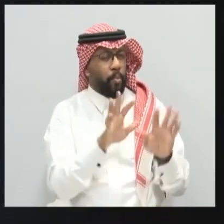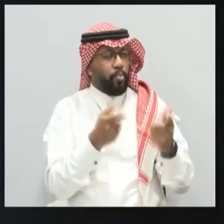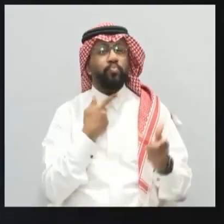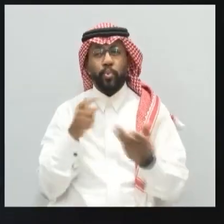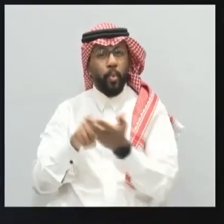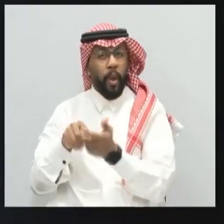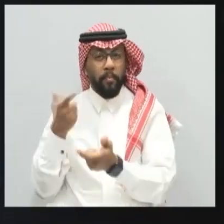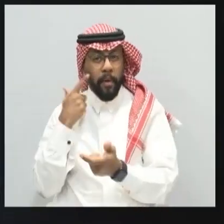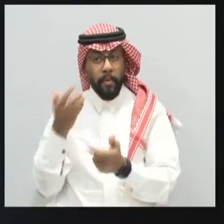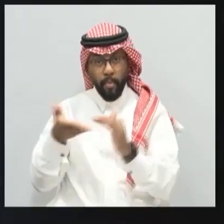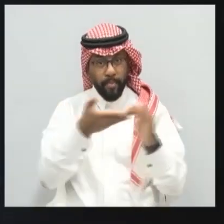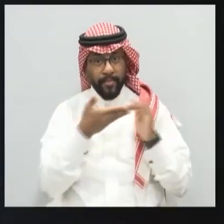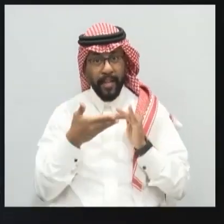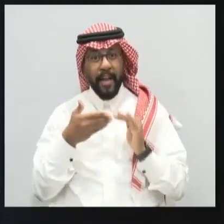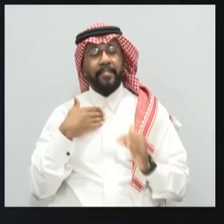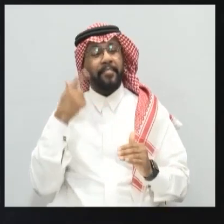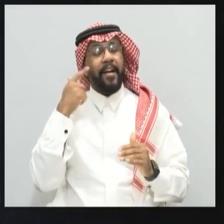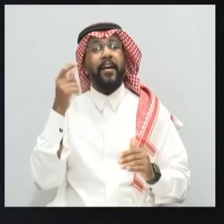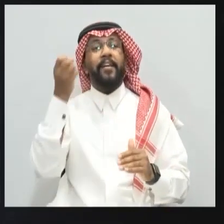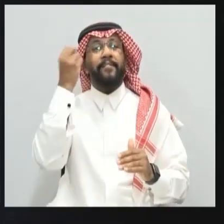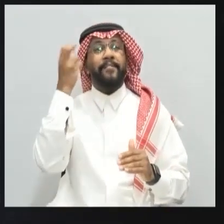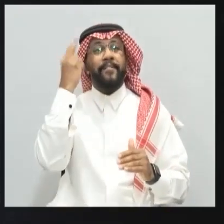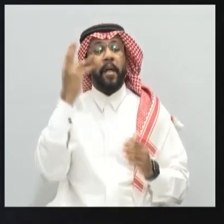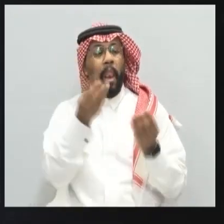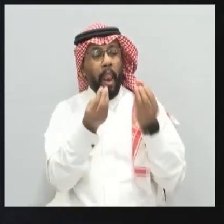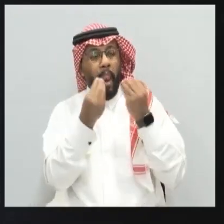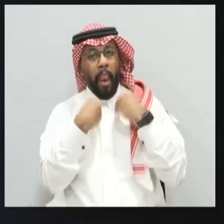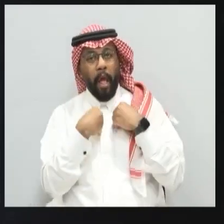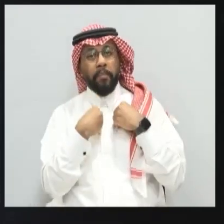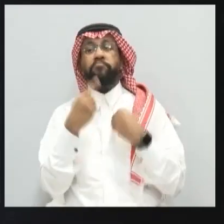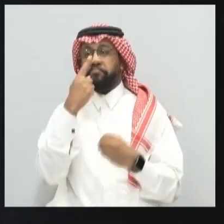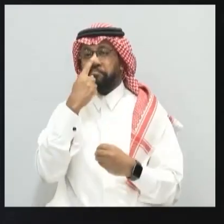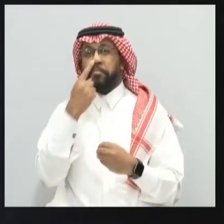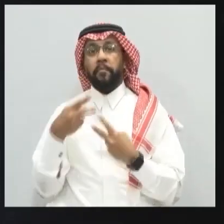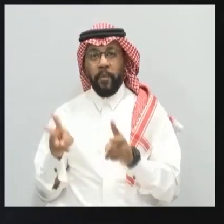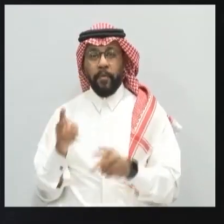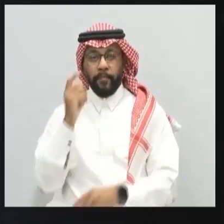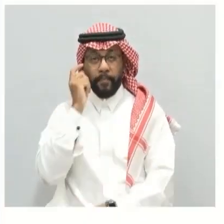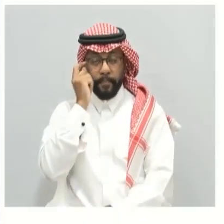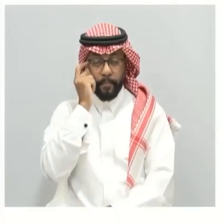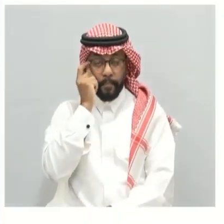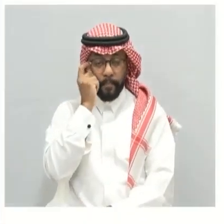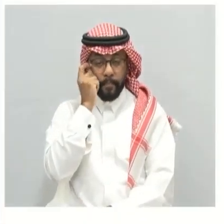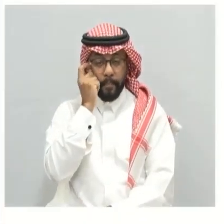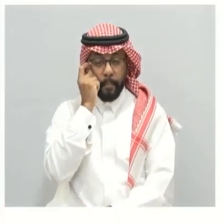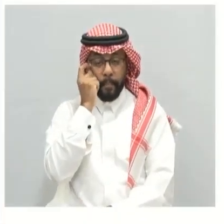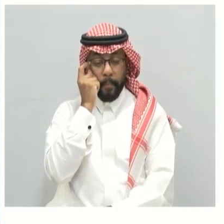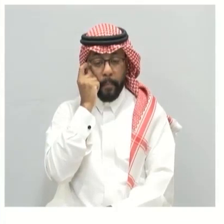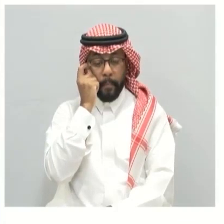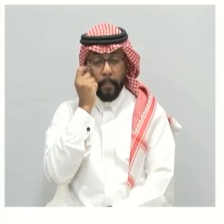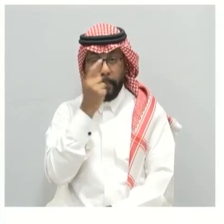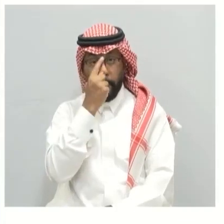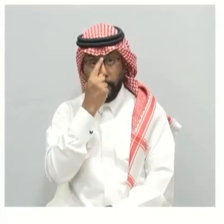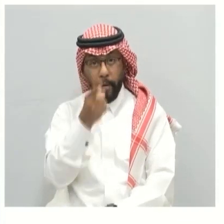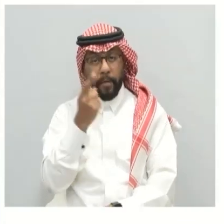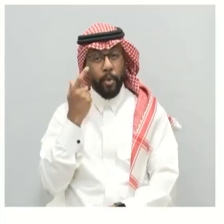لانه ربما يساعدونك في ما هي طبيعه الاسئله التي قد تسال عنها كذلك